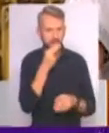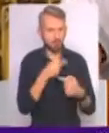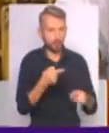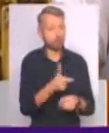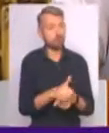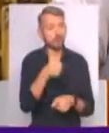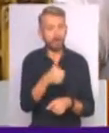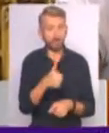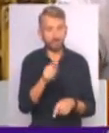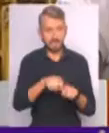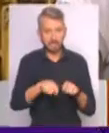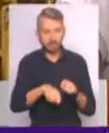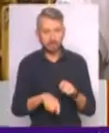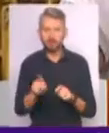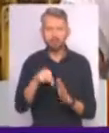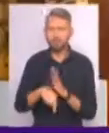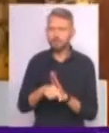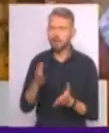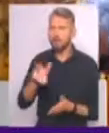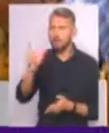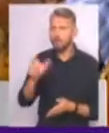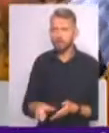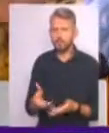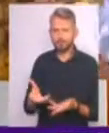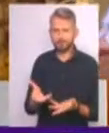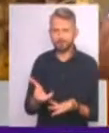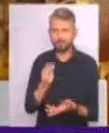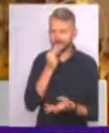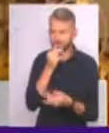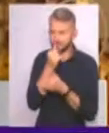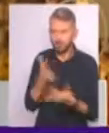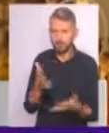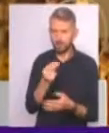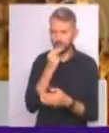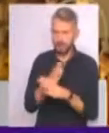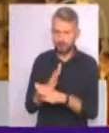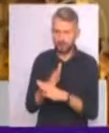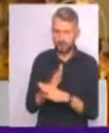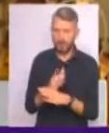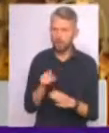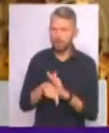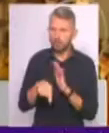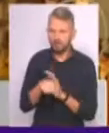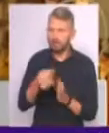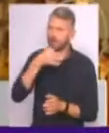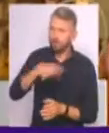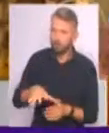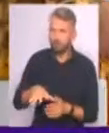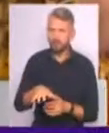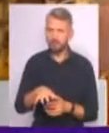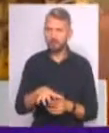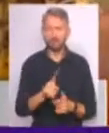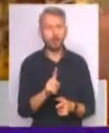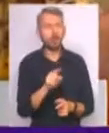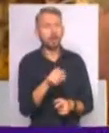тест. Що значить, якщо людина не переносить, вибачте, я переб'ю, не переносить харчовий продукт, тобто він йому не подобається? Я зараз розкажу,